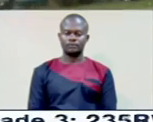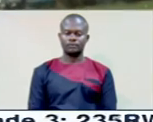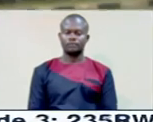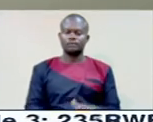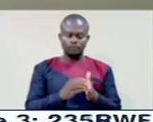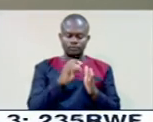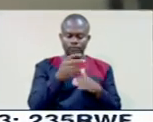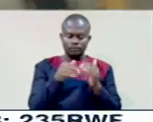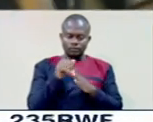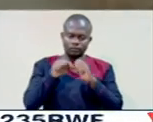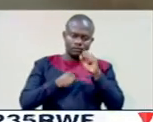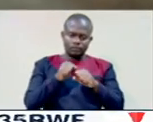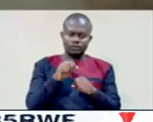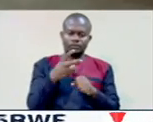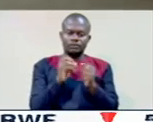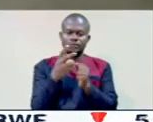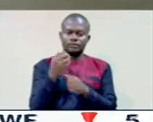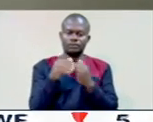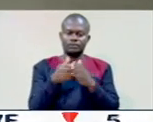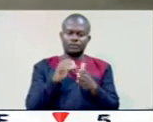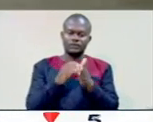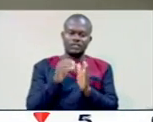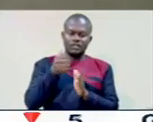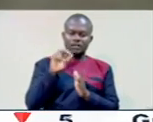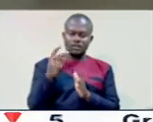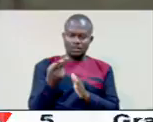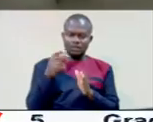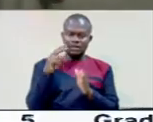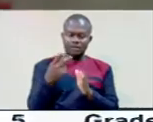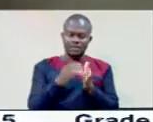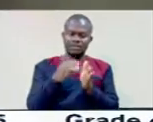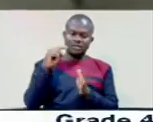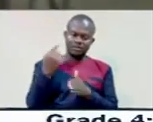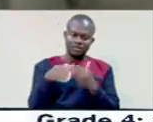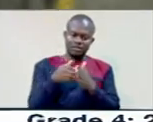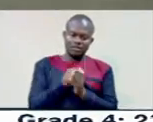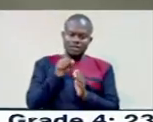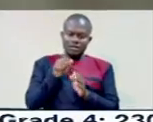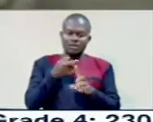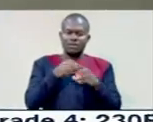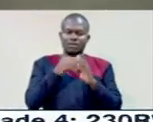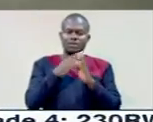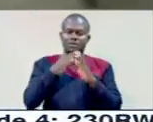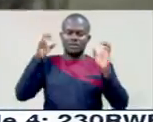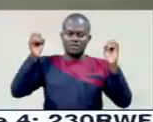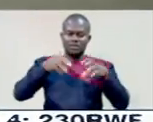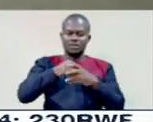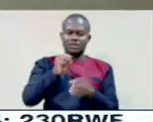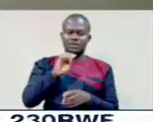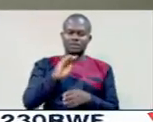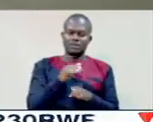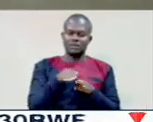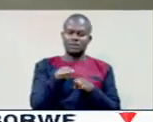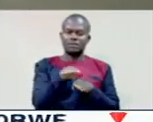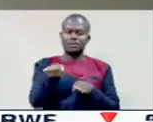Kara gace ka kabiri ka Tour du Rwanda 2020 ku nshuro ya kabiri kuri kabiri n'ice kimwe aho abasiganwa bagurutse mu mujyi wa Kigali kuri MIC berekeza mu